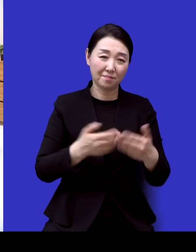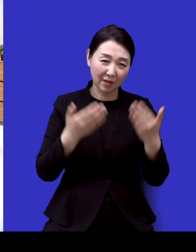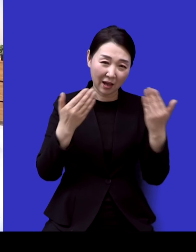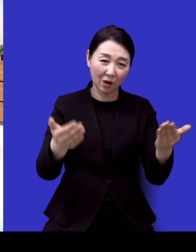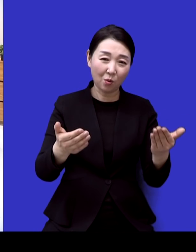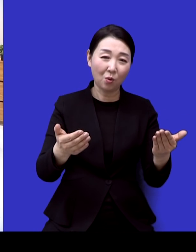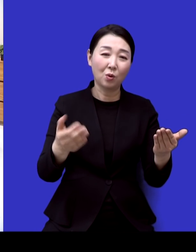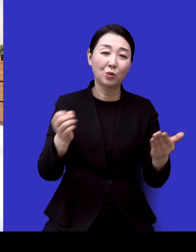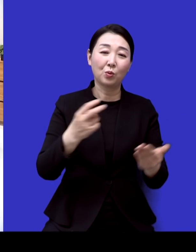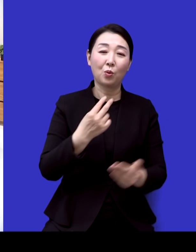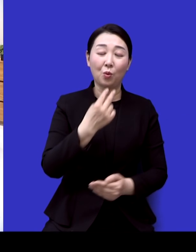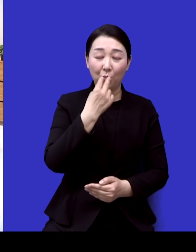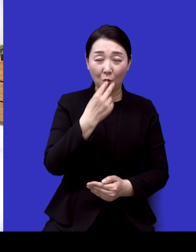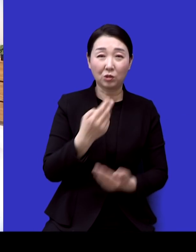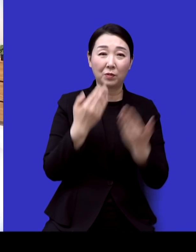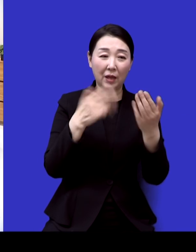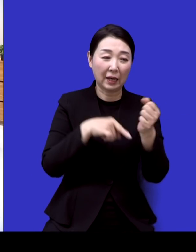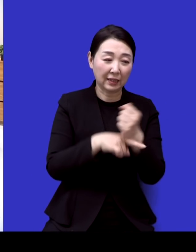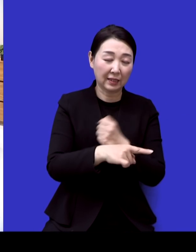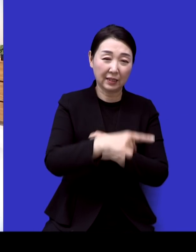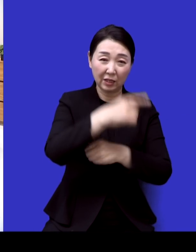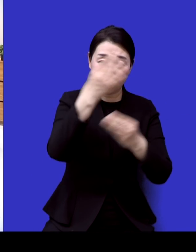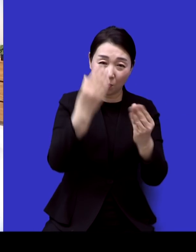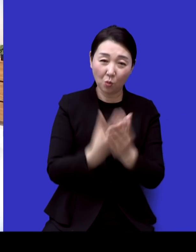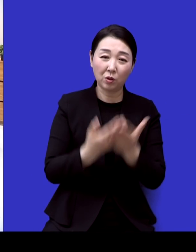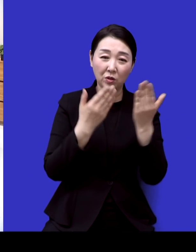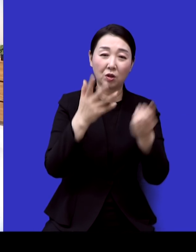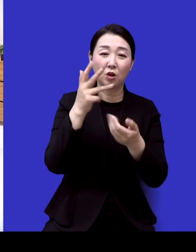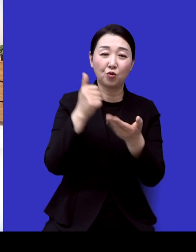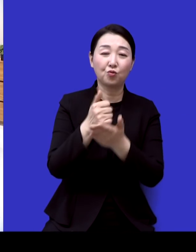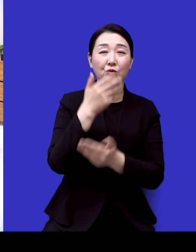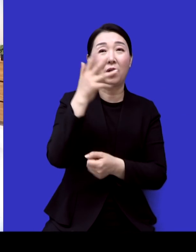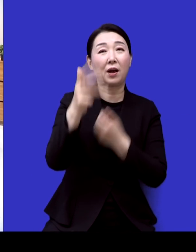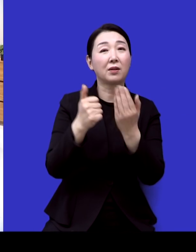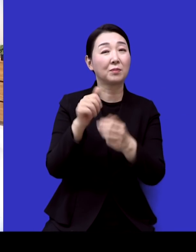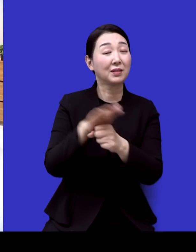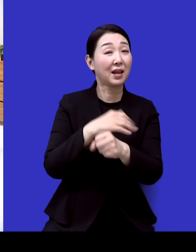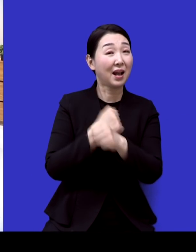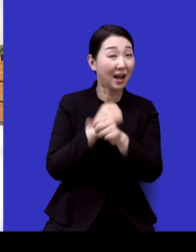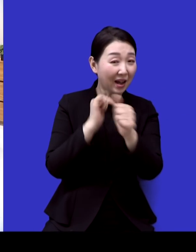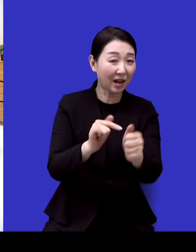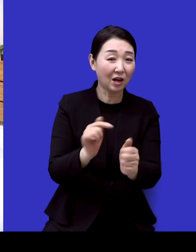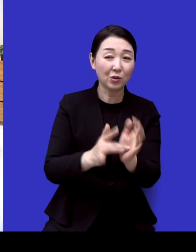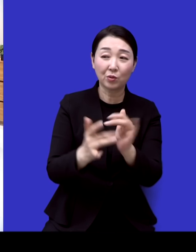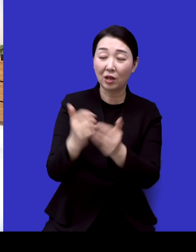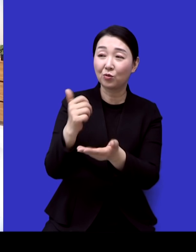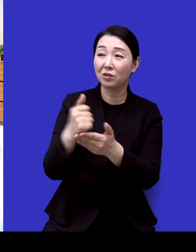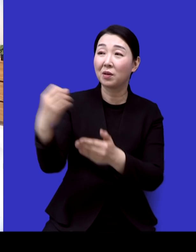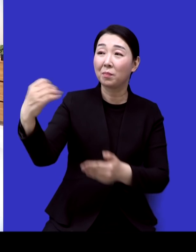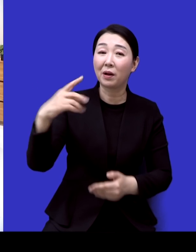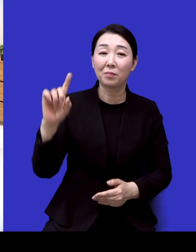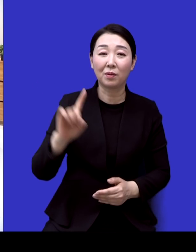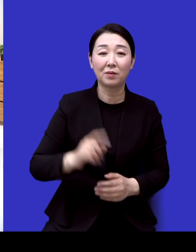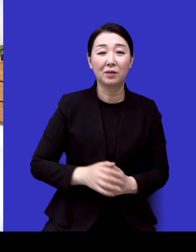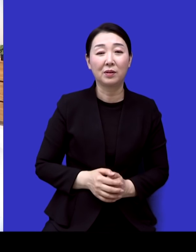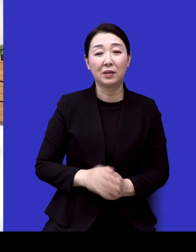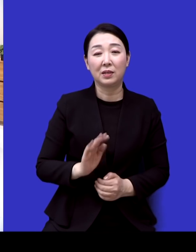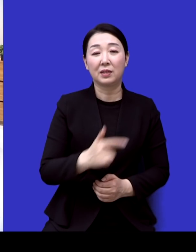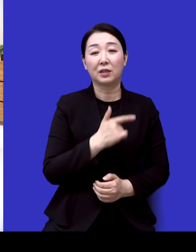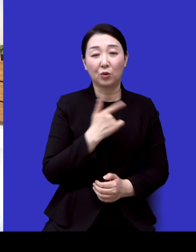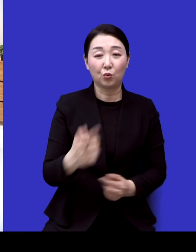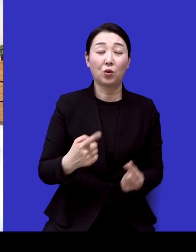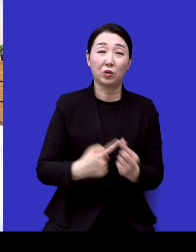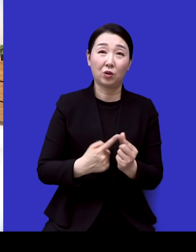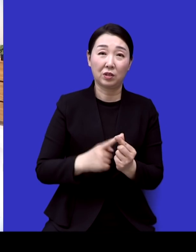다하고 목숨을 다하고 뜻을 다하여 주 너의 하나님을 사랑하라. 그리고 뭐라고 하시냐면 예수님이 이게 크고